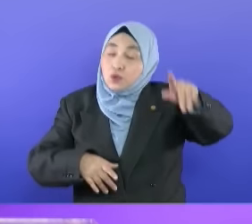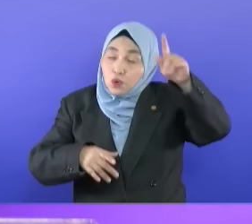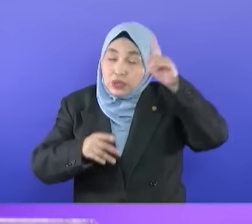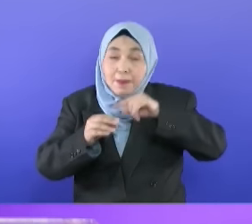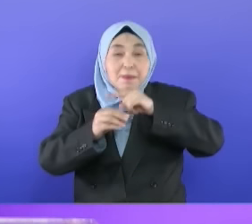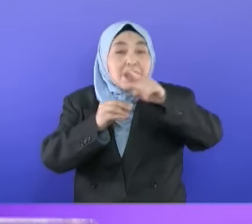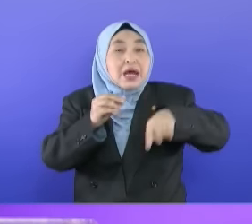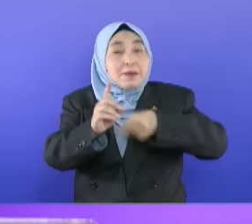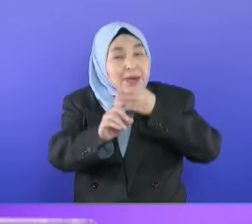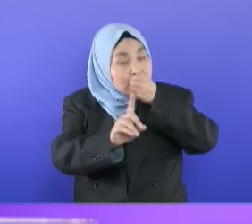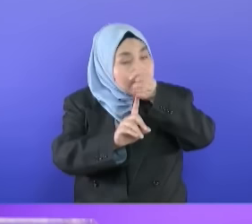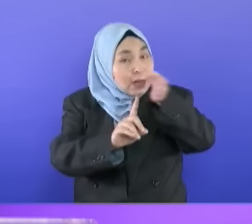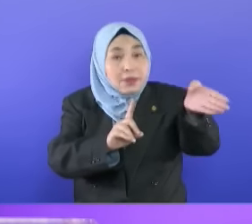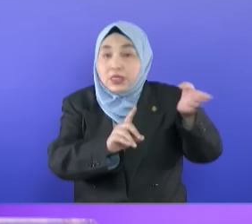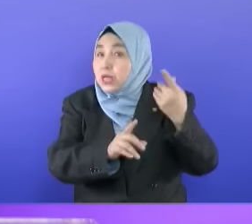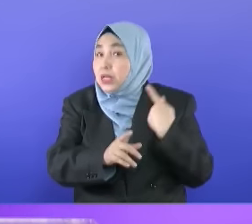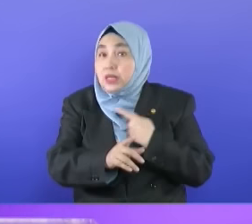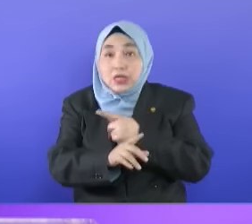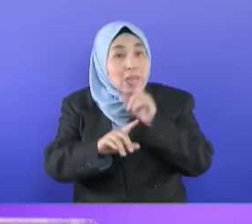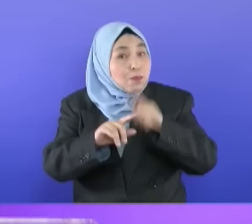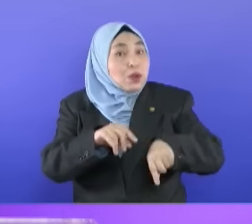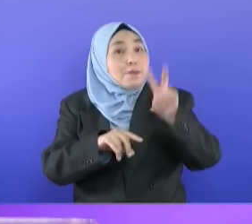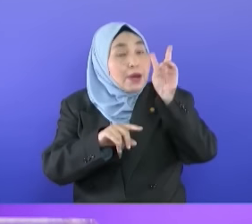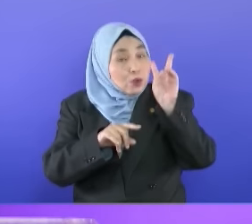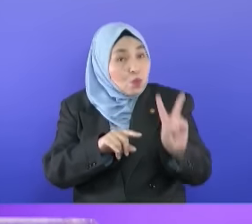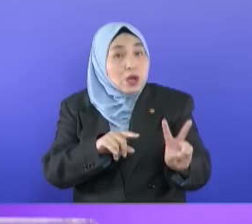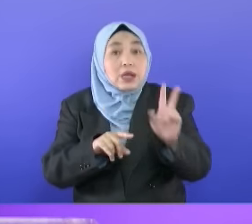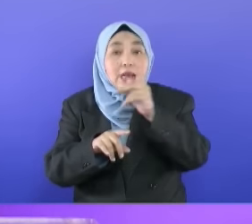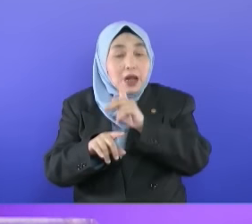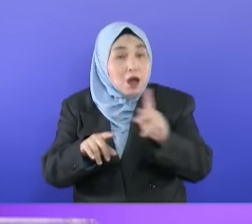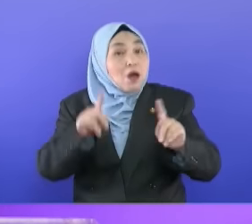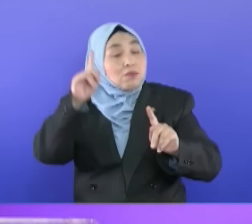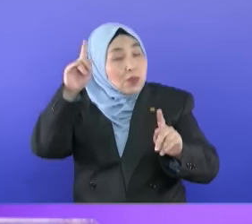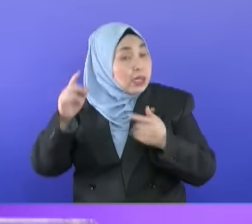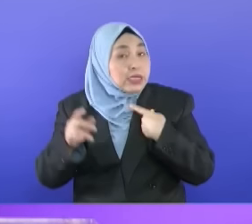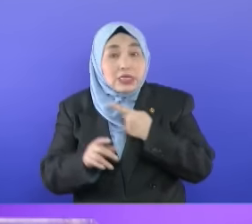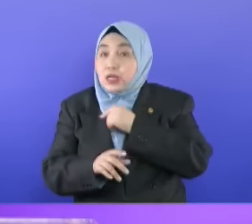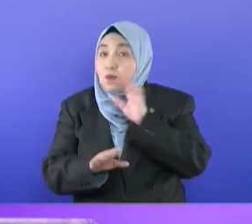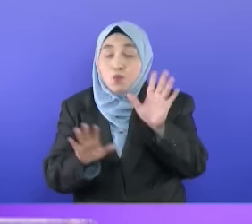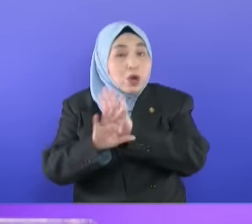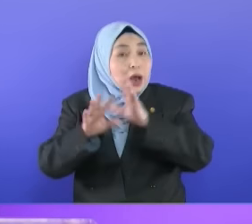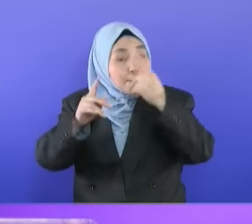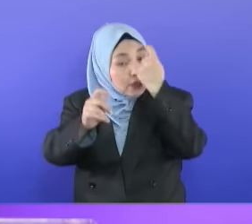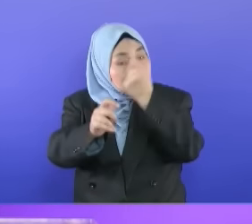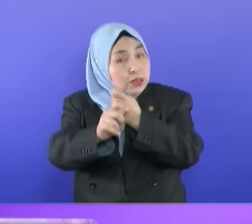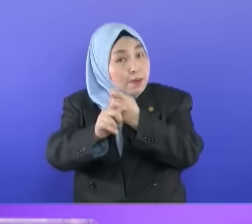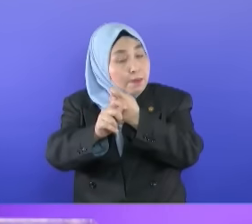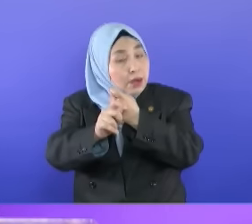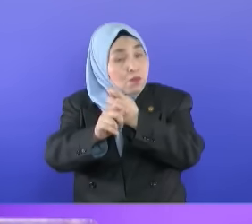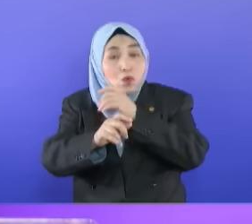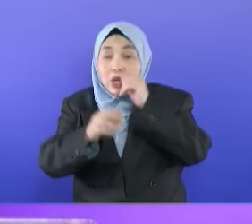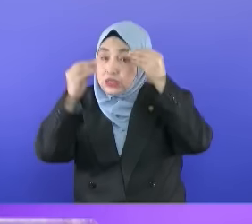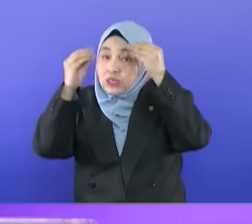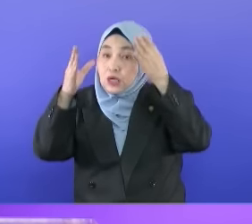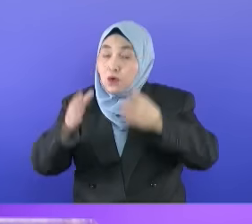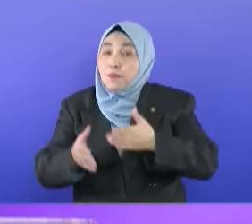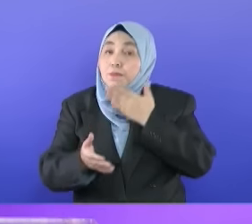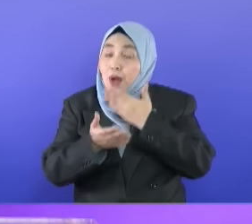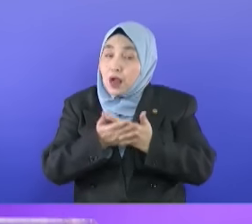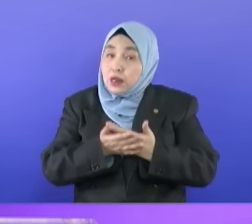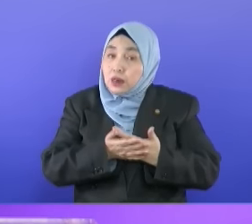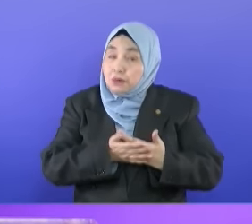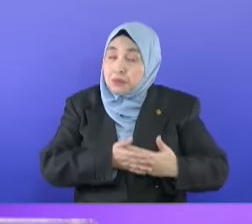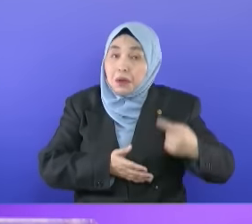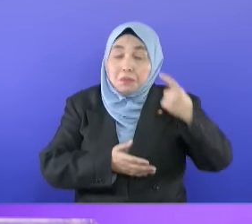Mengapa dalam hidup kita ini kita tidak boleh mensyirikkan Allah karena kita tahu bahwa bukan kita penentu bukan Cikgu penentu baiknya keputusan